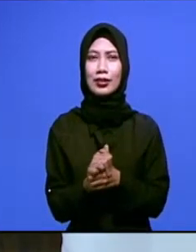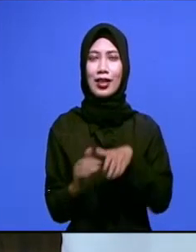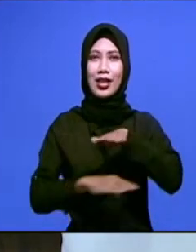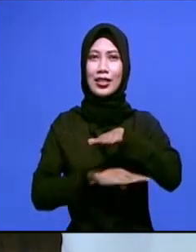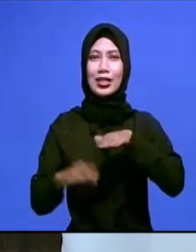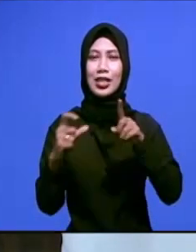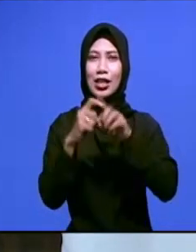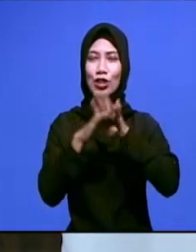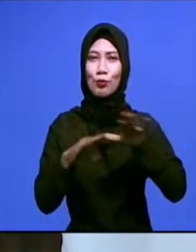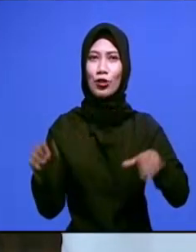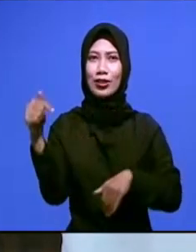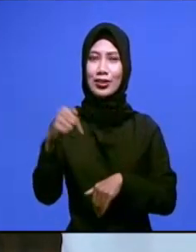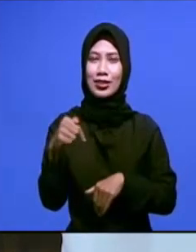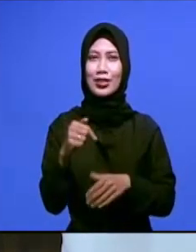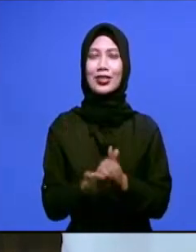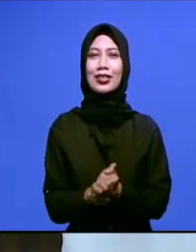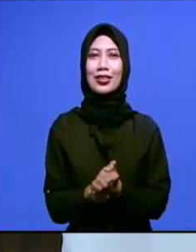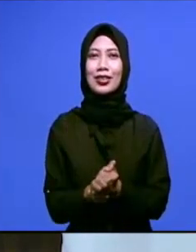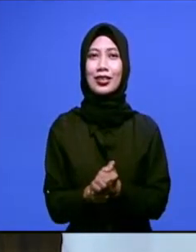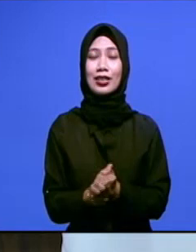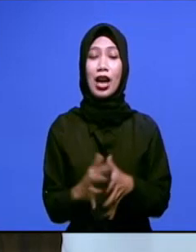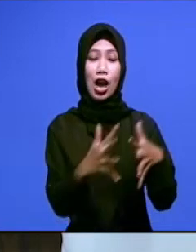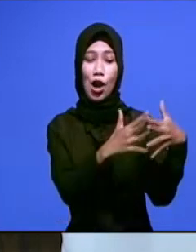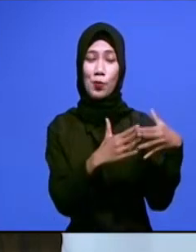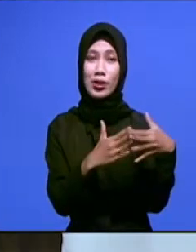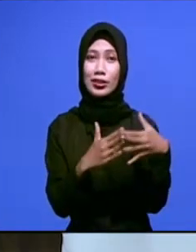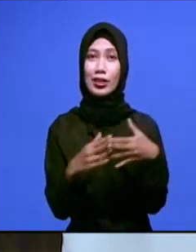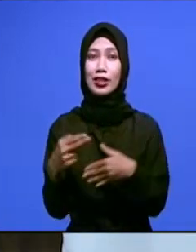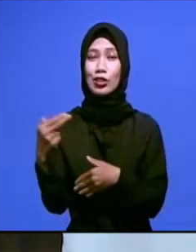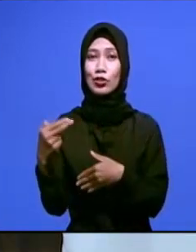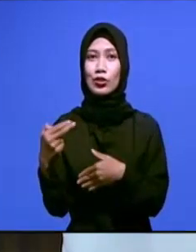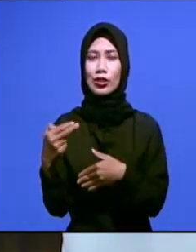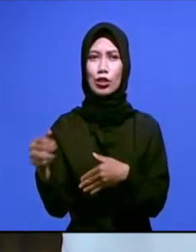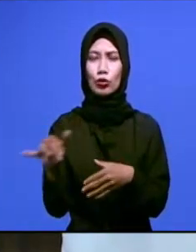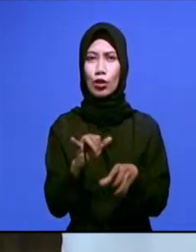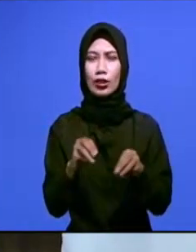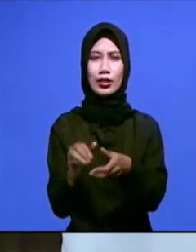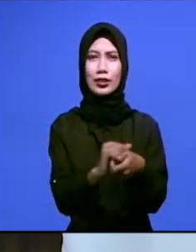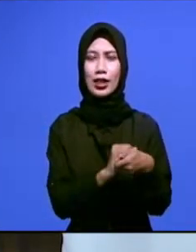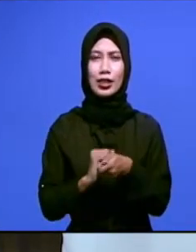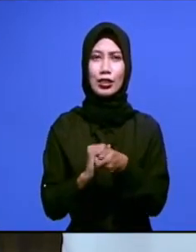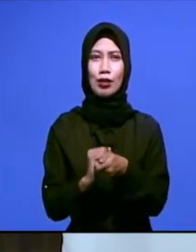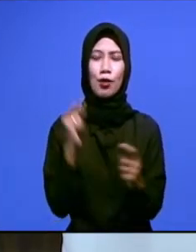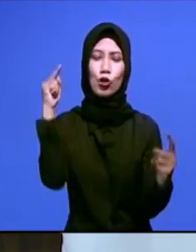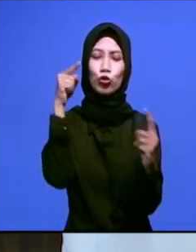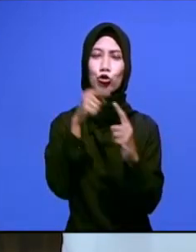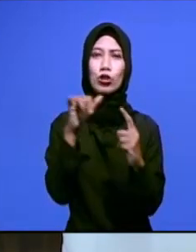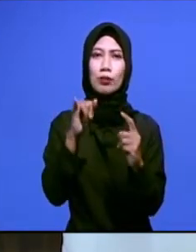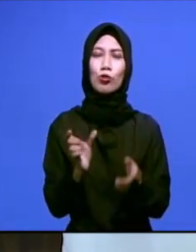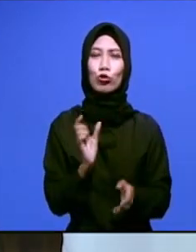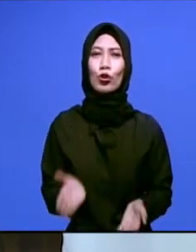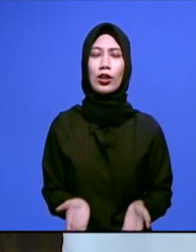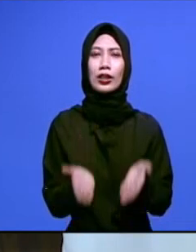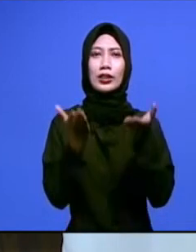demokrasi inilah yang menjadikan kedua negara kita berdiri bersama demi kesejahteraan regional